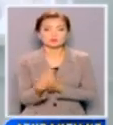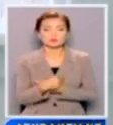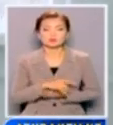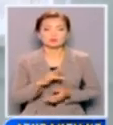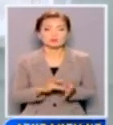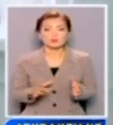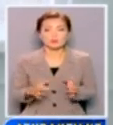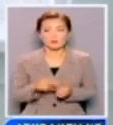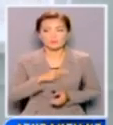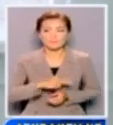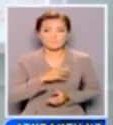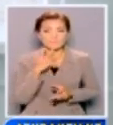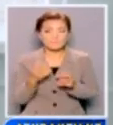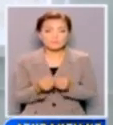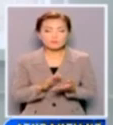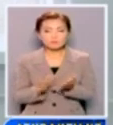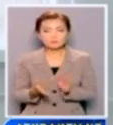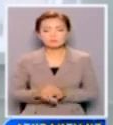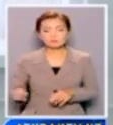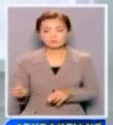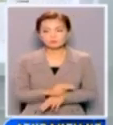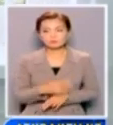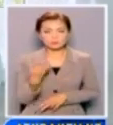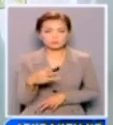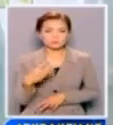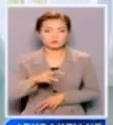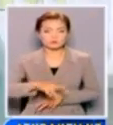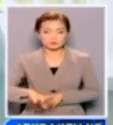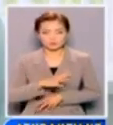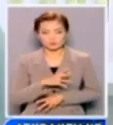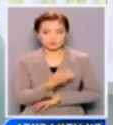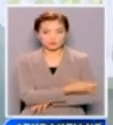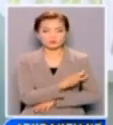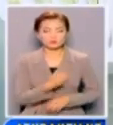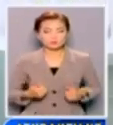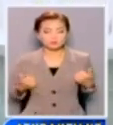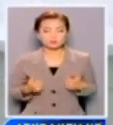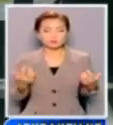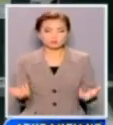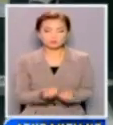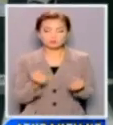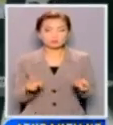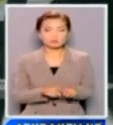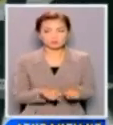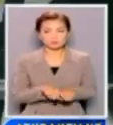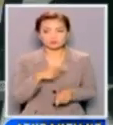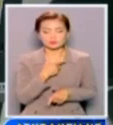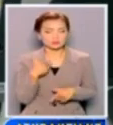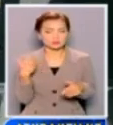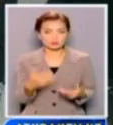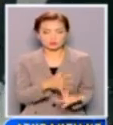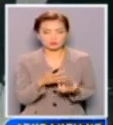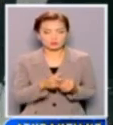реанимационное отделение. Реанимационные мероприятия проводились в течение 30 минут. Врачи сделали все возможное, чтобы спасти